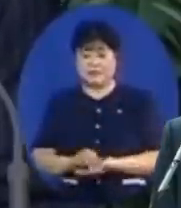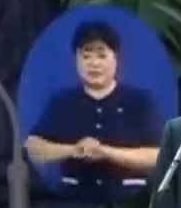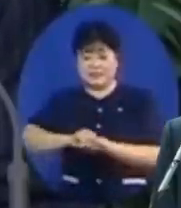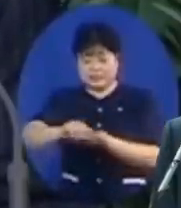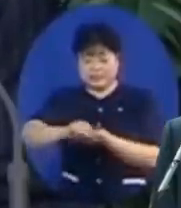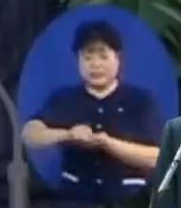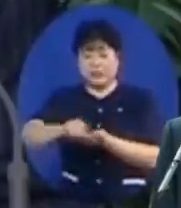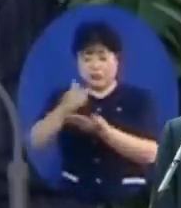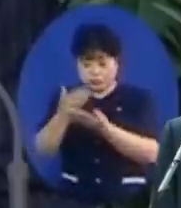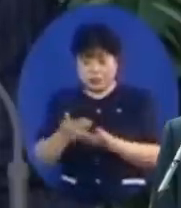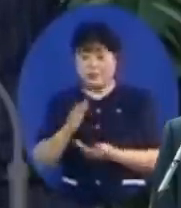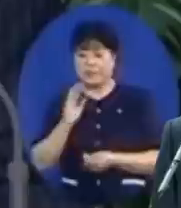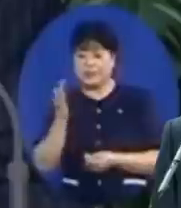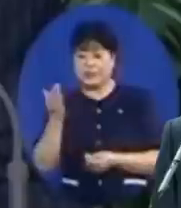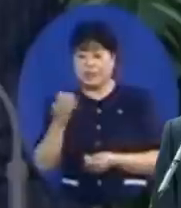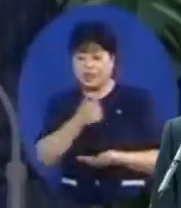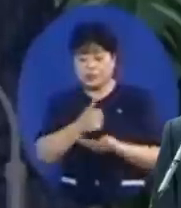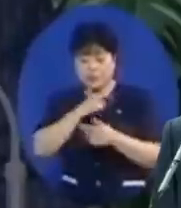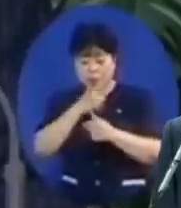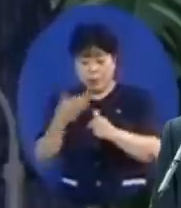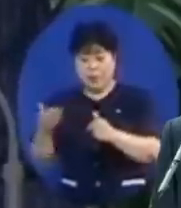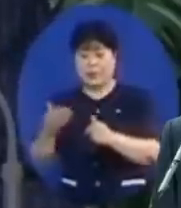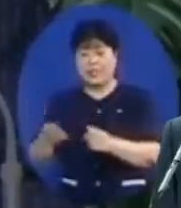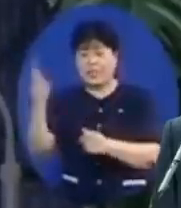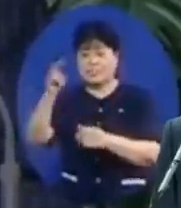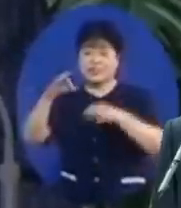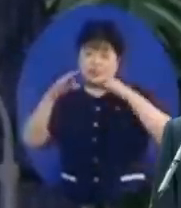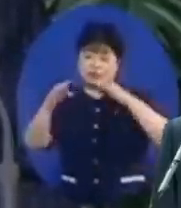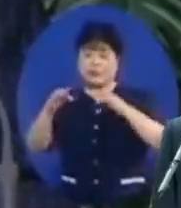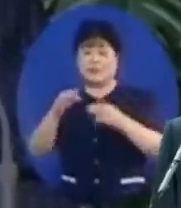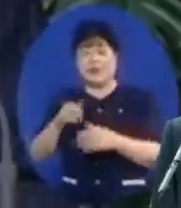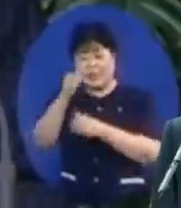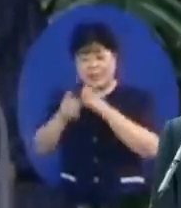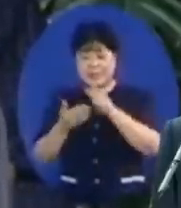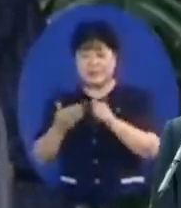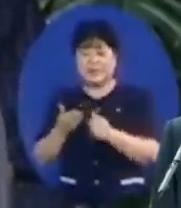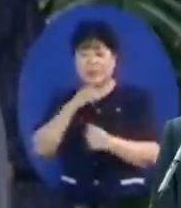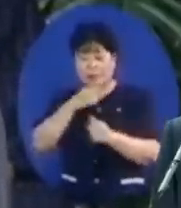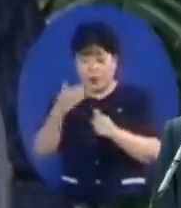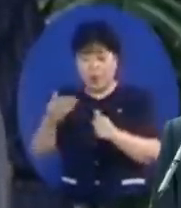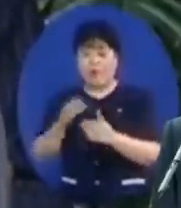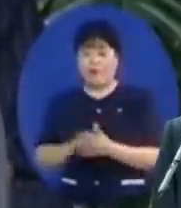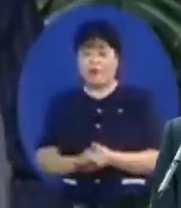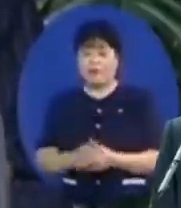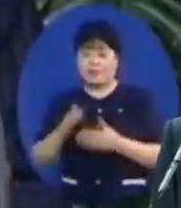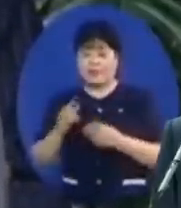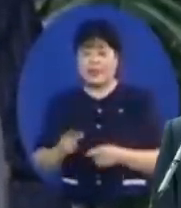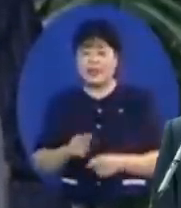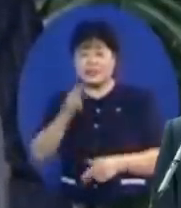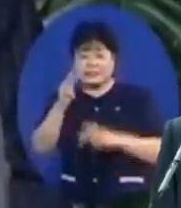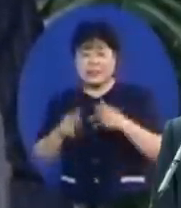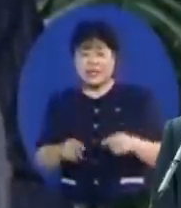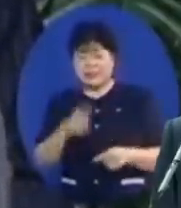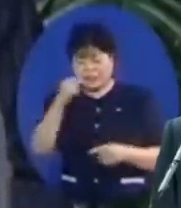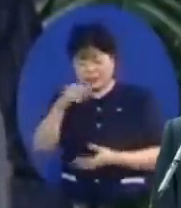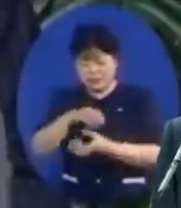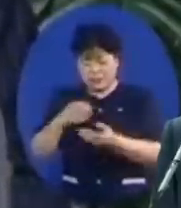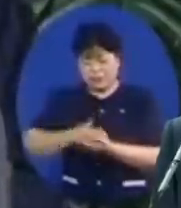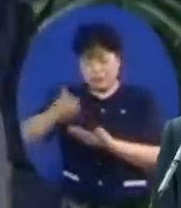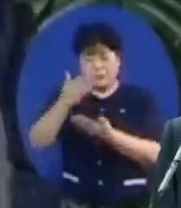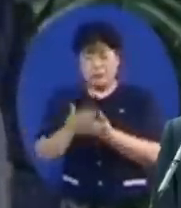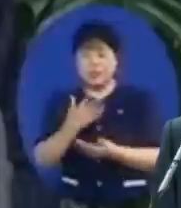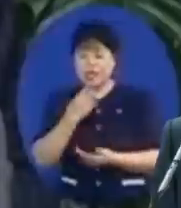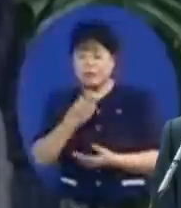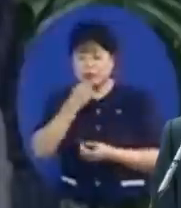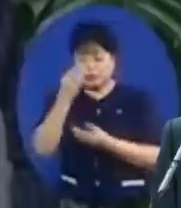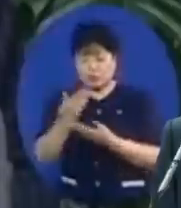씻어내 주는 것이기 때문에 주의 보혈의 찬송을 많이 부르고 하나님께 늘 보혈로서 내 사업의 가시와 은극기를 제하시고